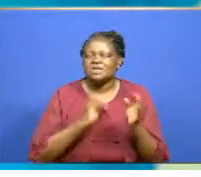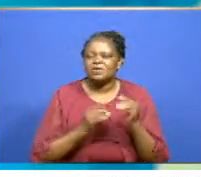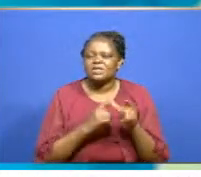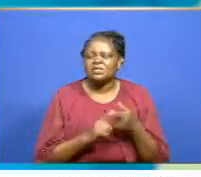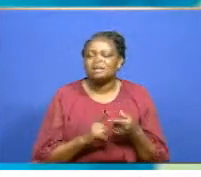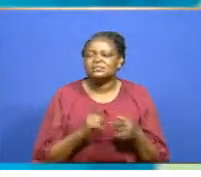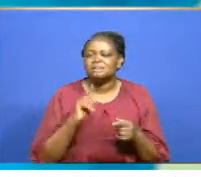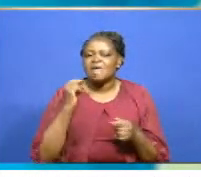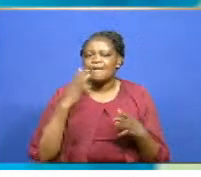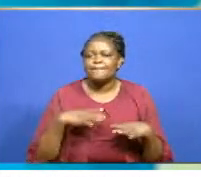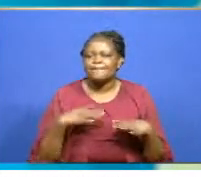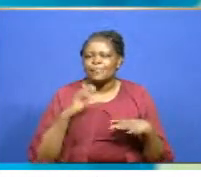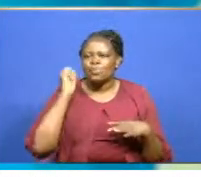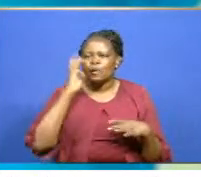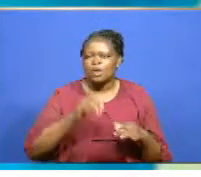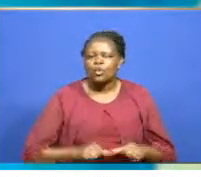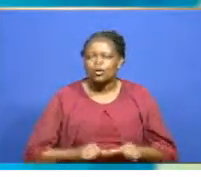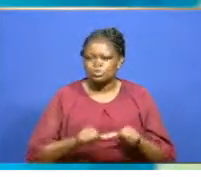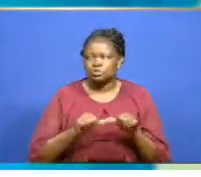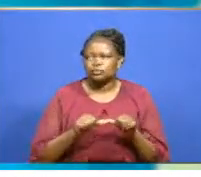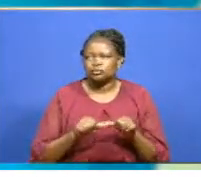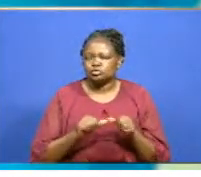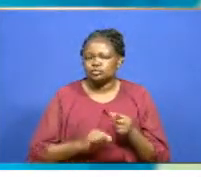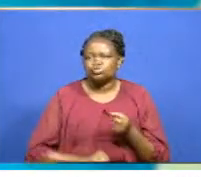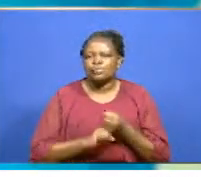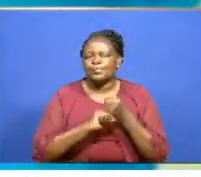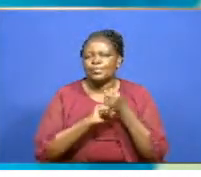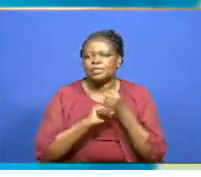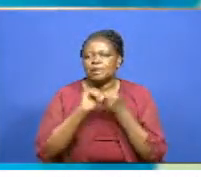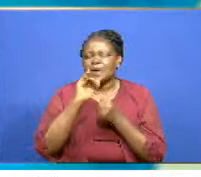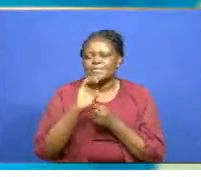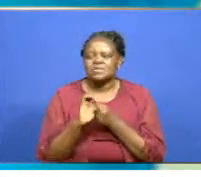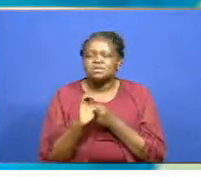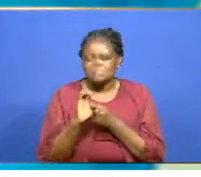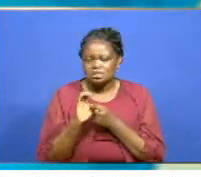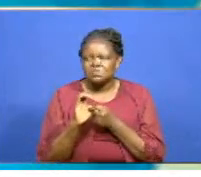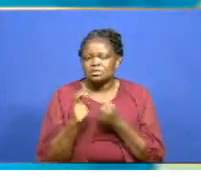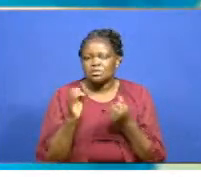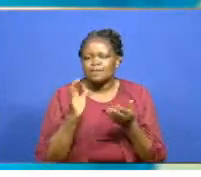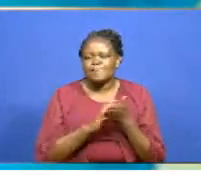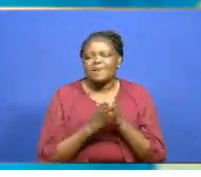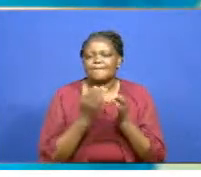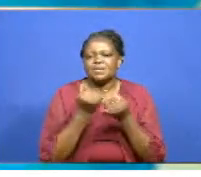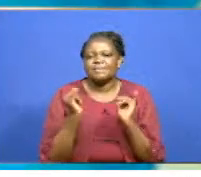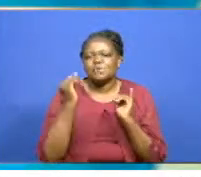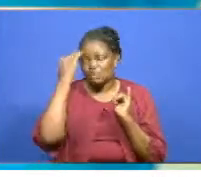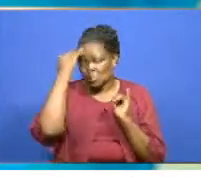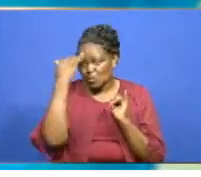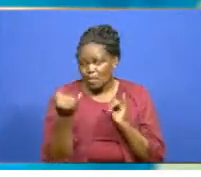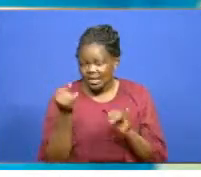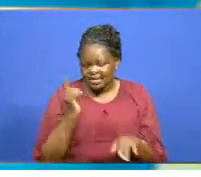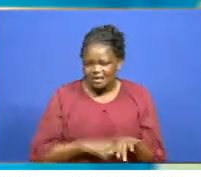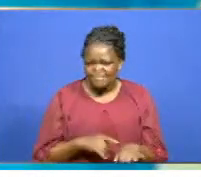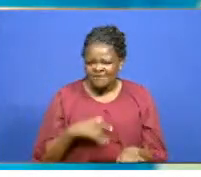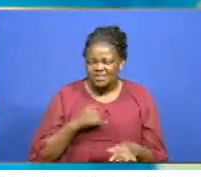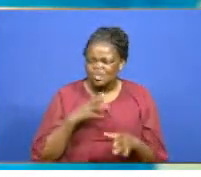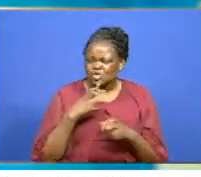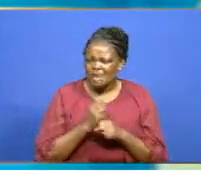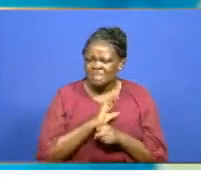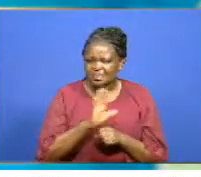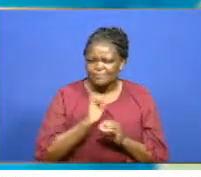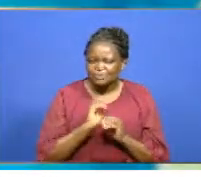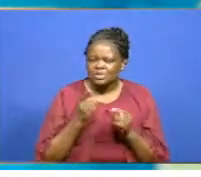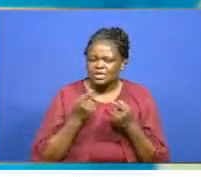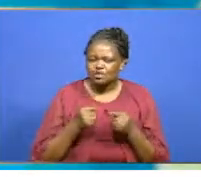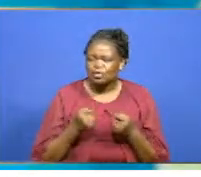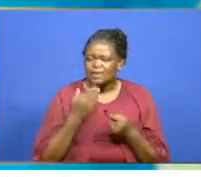pia Wakenya wataendelea kusupport IBC kuwa independent, kwa sababu pia wakifeel we don't trust them and they are